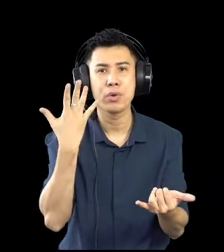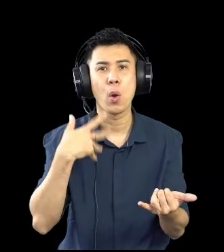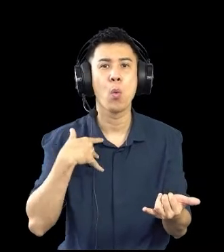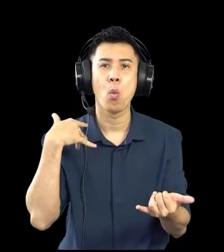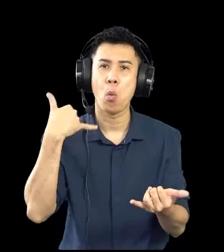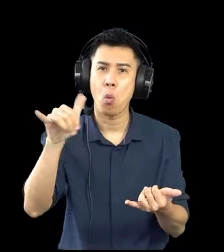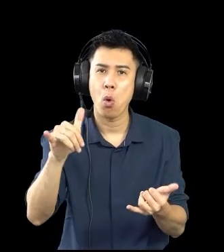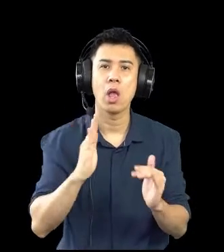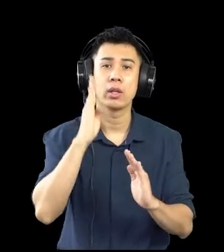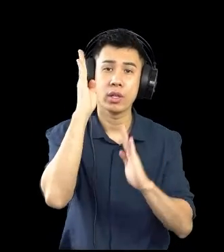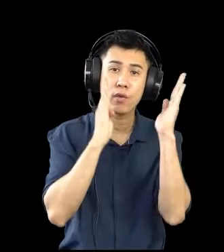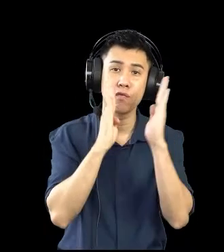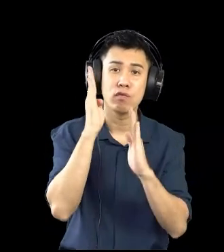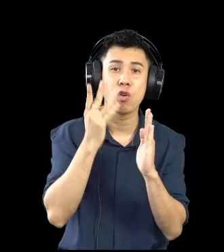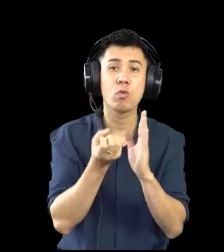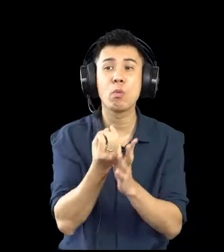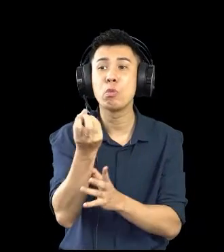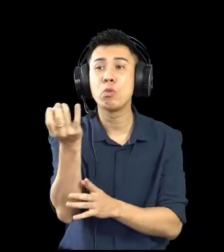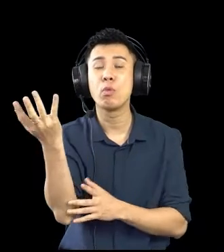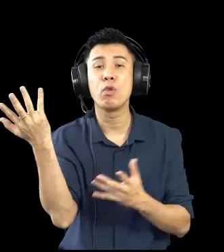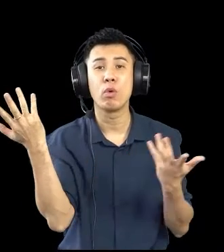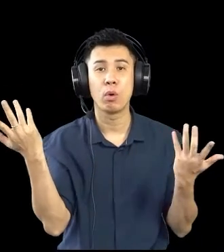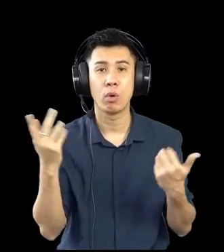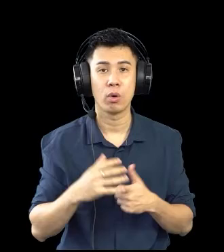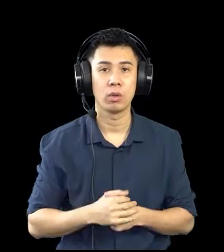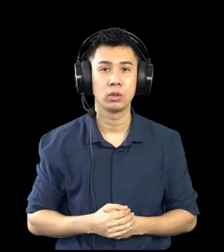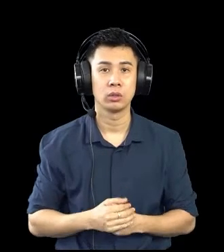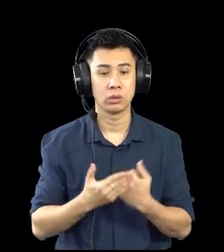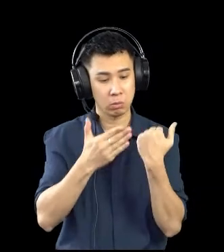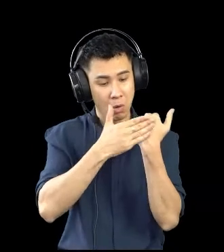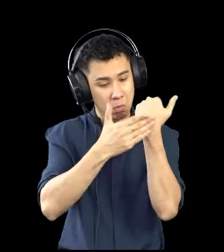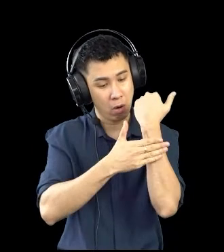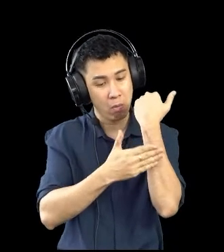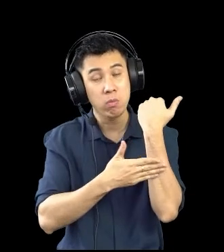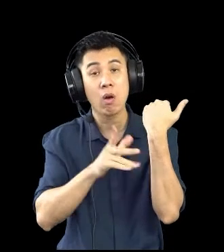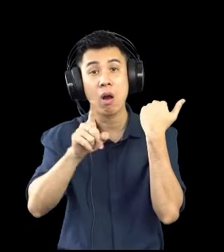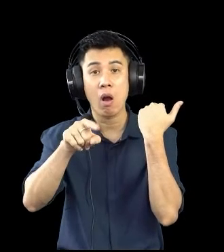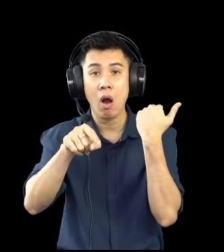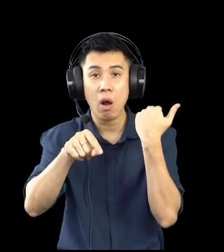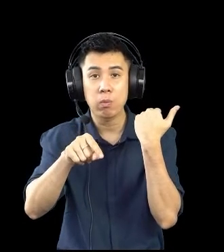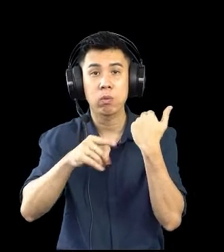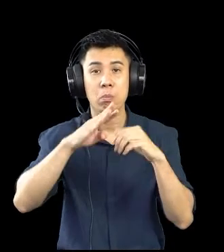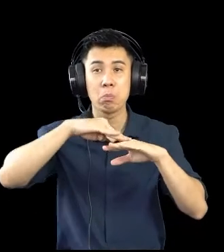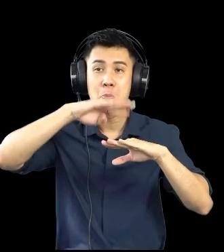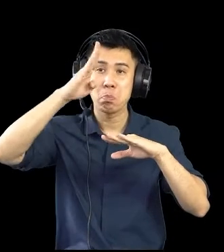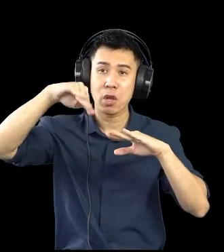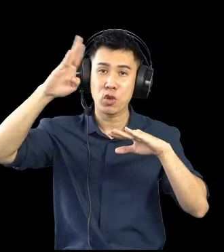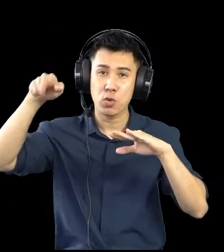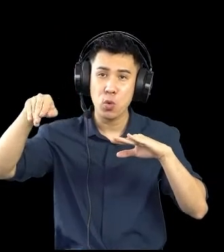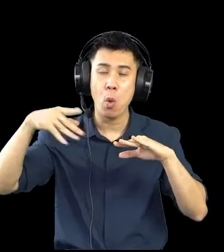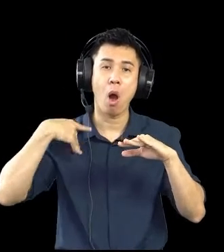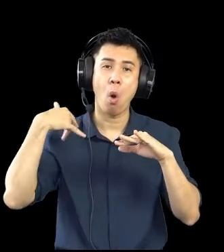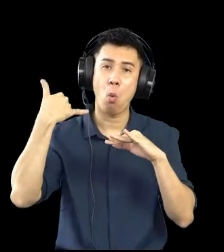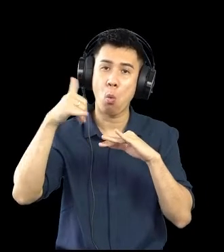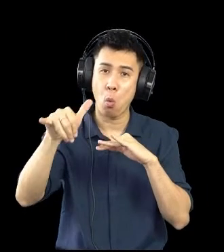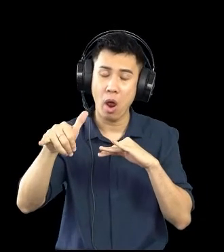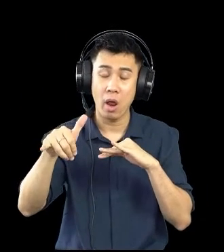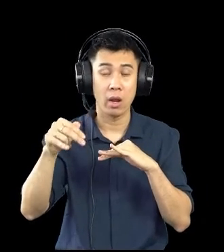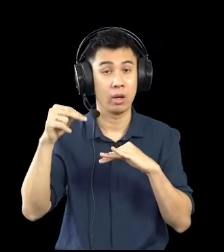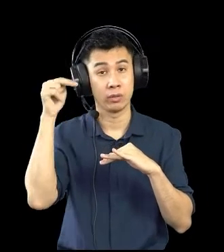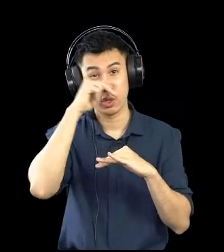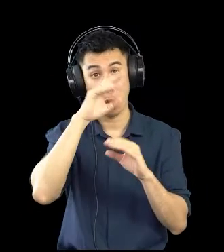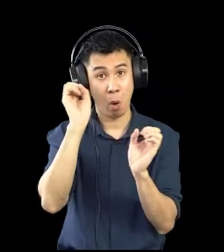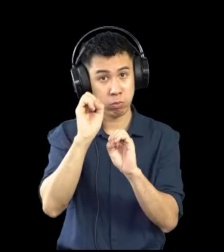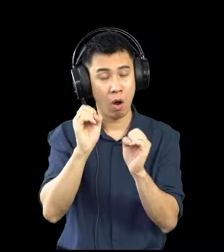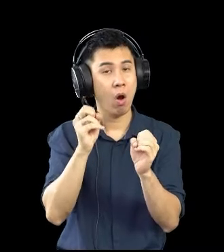là bao nhiêu trường ở thành thị và đã đến ra các vùng khác, vùng miền khác chưa, ví dụ nông thôn hay các vùng miền núi, và nếu chưa ấy thì kế hoạch của bọn em